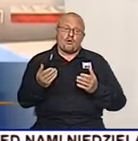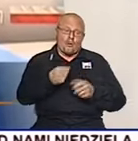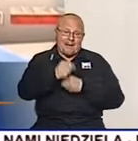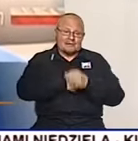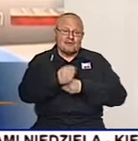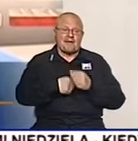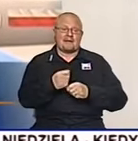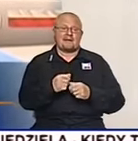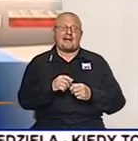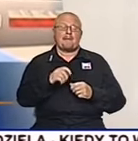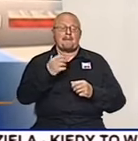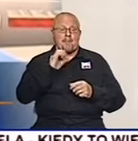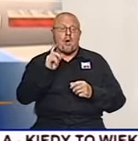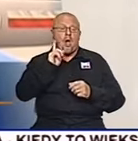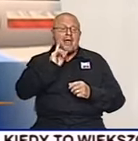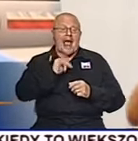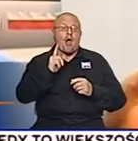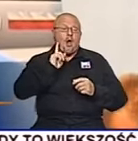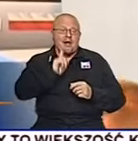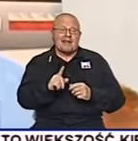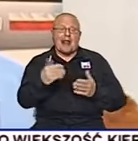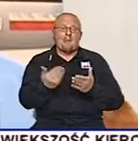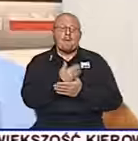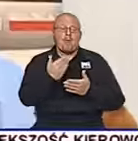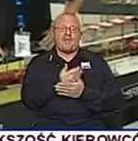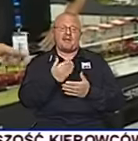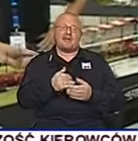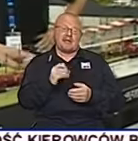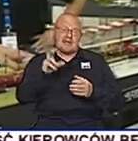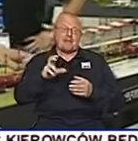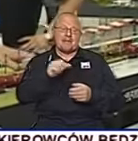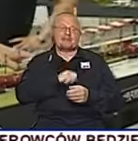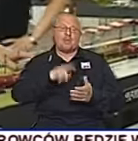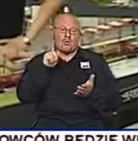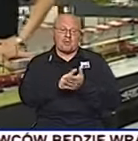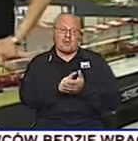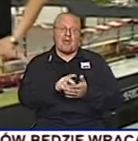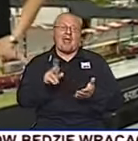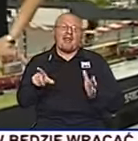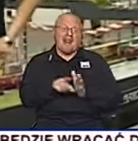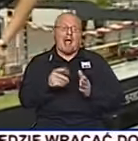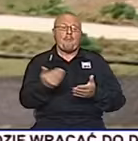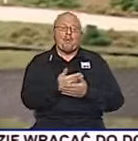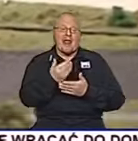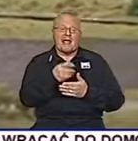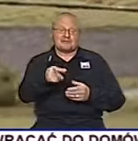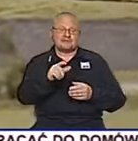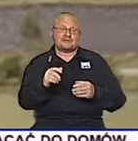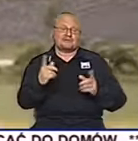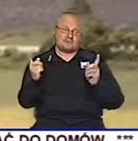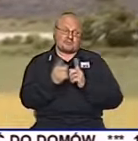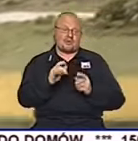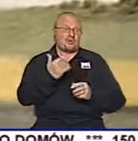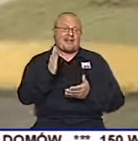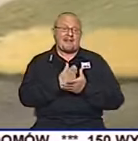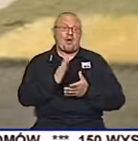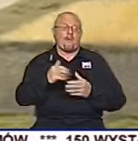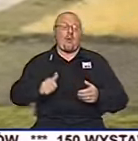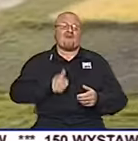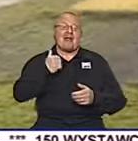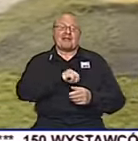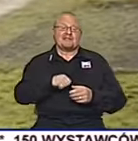każdym calu. No i chyba się to udało. Dla modelarzy takie spotkanie to nie tylko okazja do pochwalenia się swoimi makietami, ale